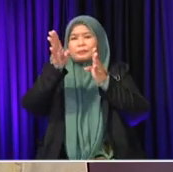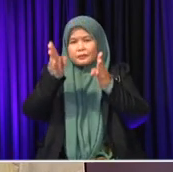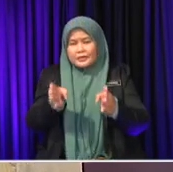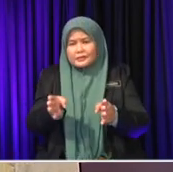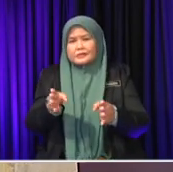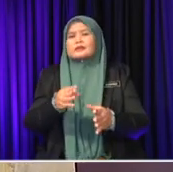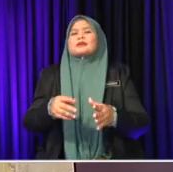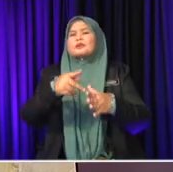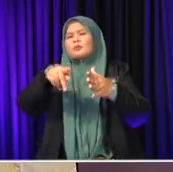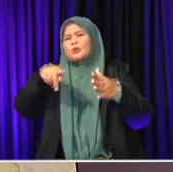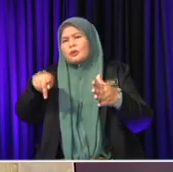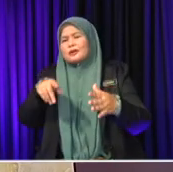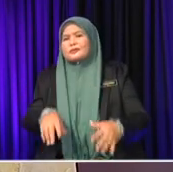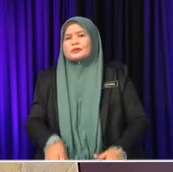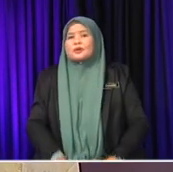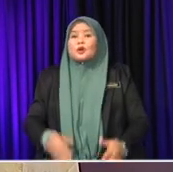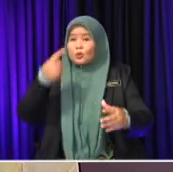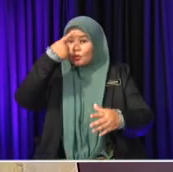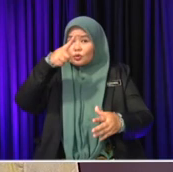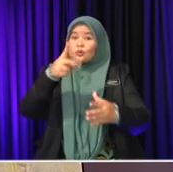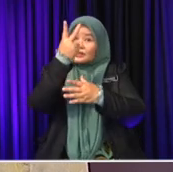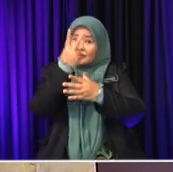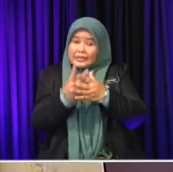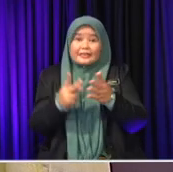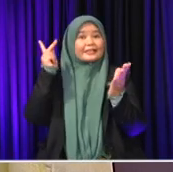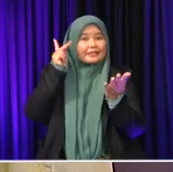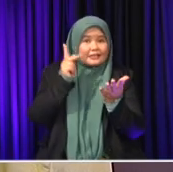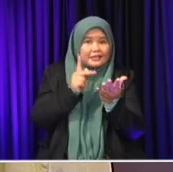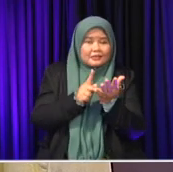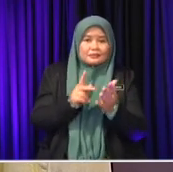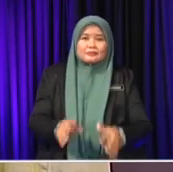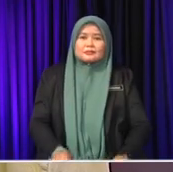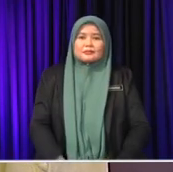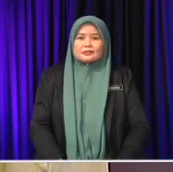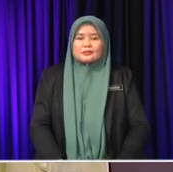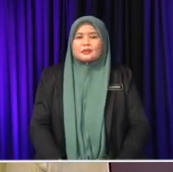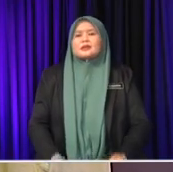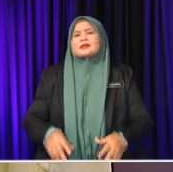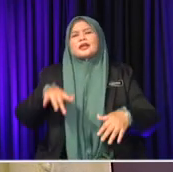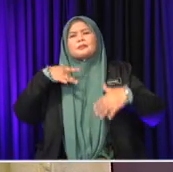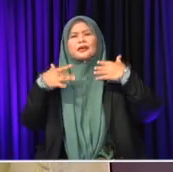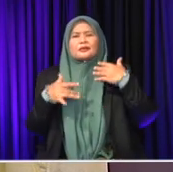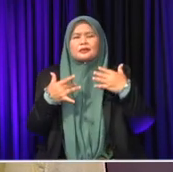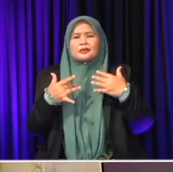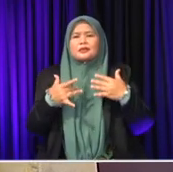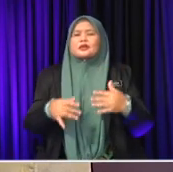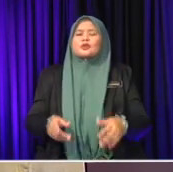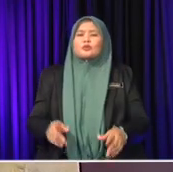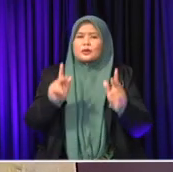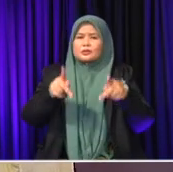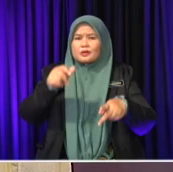dan berpua-pua untuk saling mengenali kehebatan dan kekuasaan